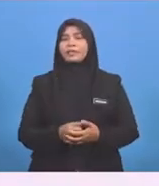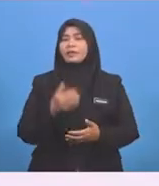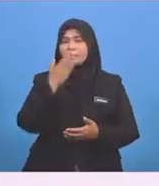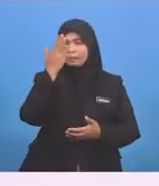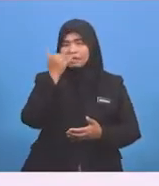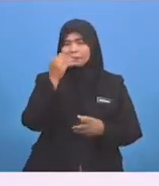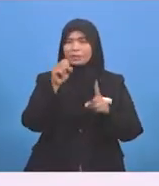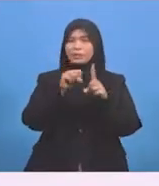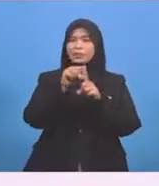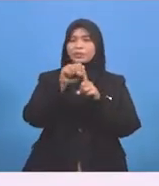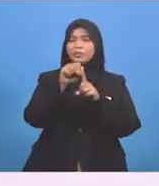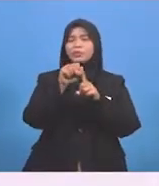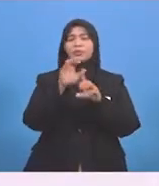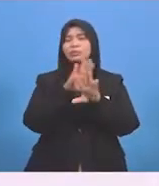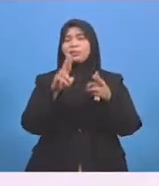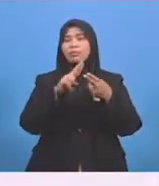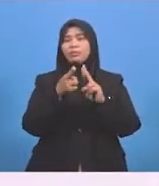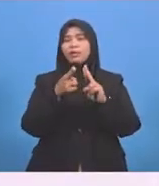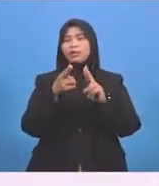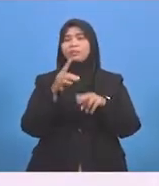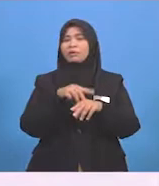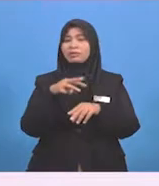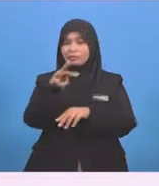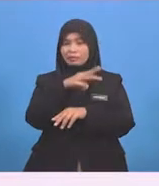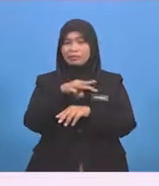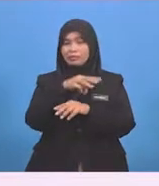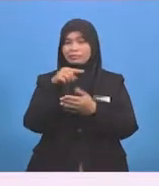Mengapakah suhu tidak berubah pada kawasan ini?